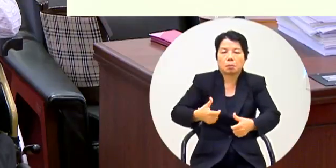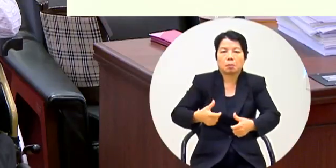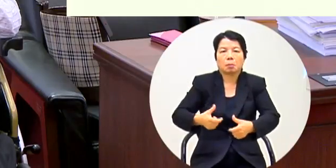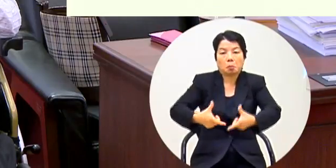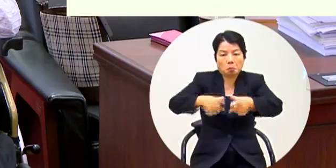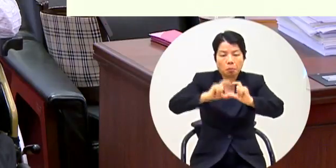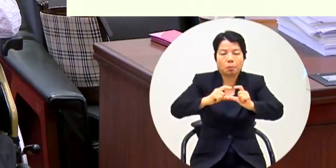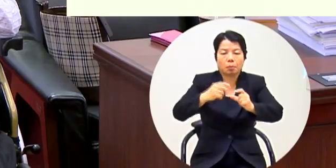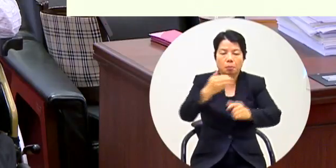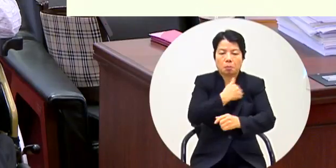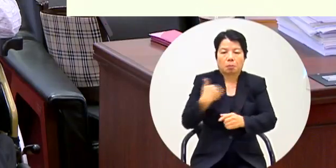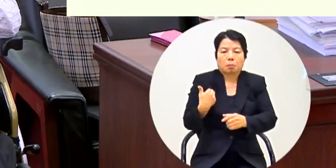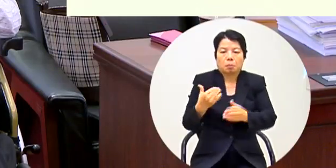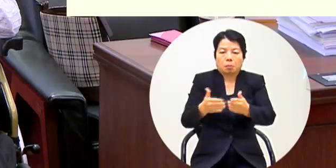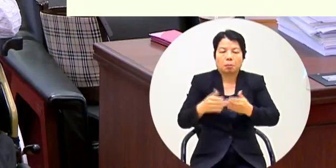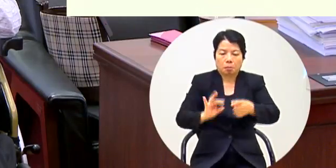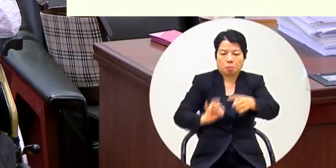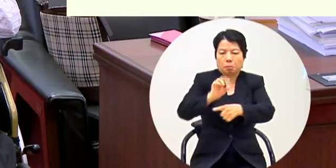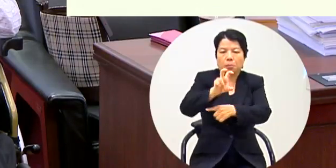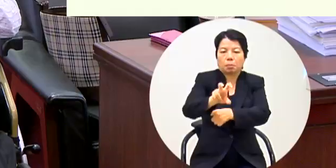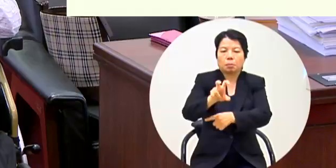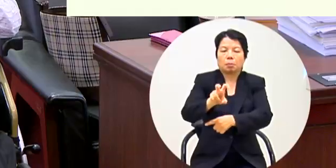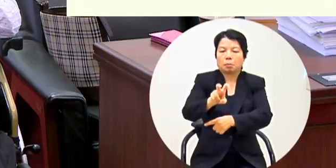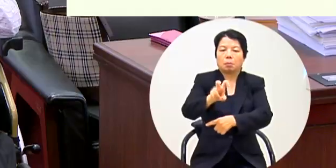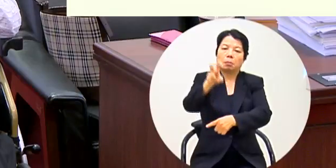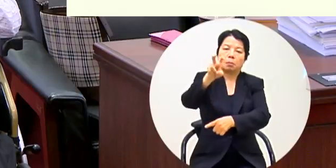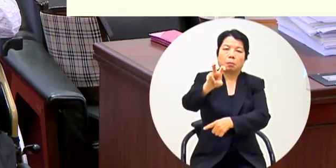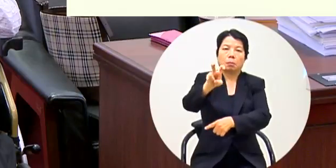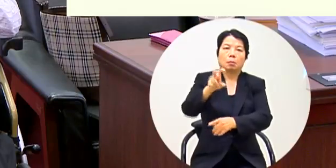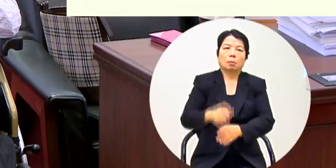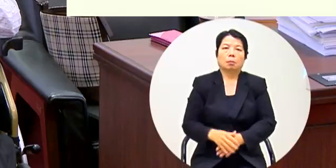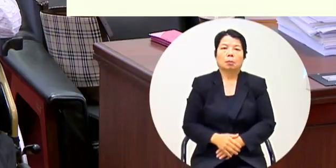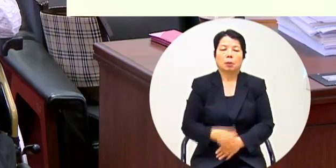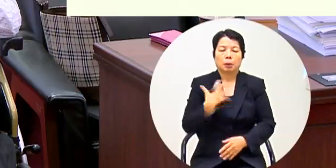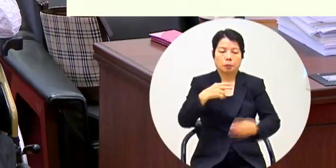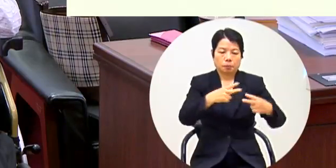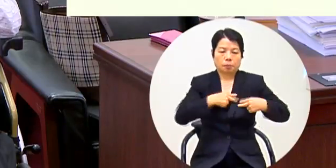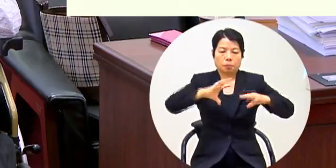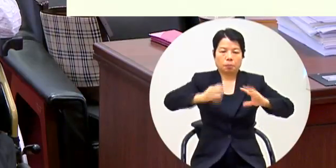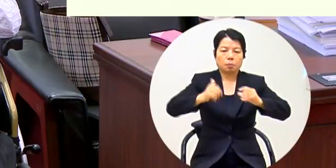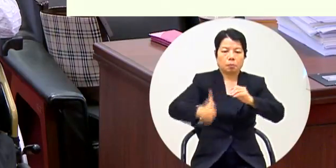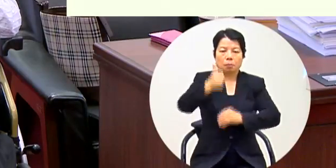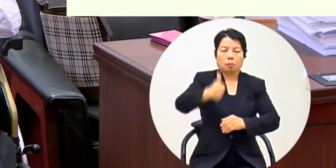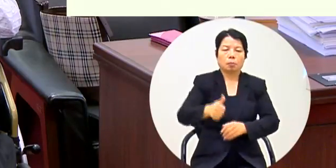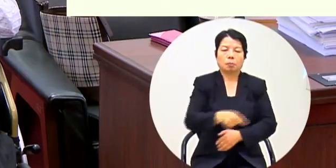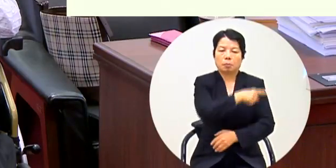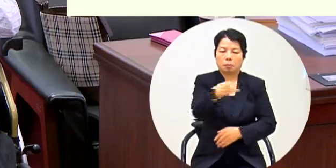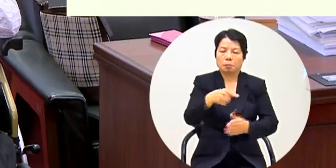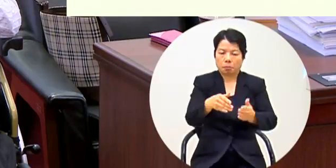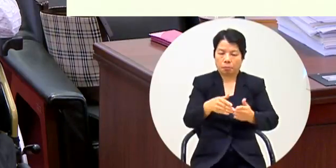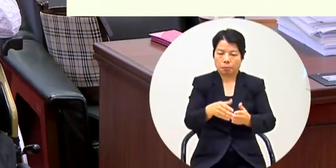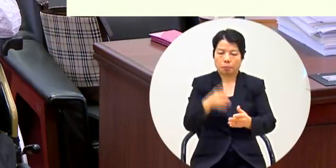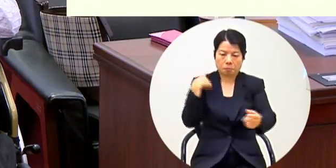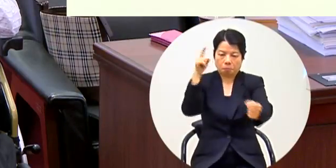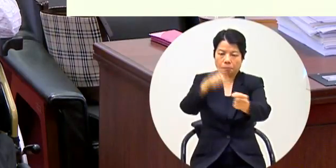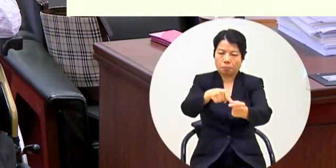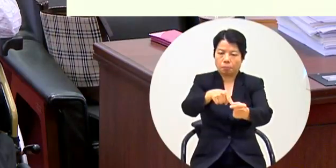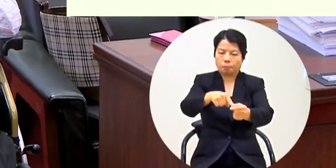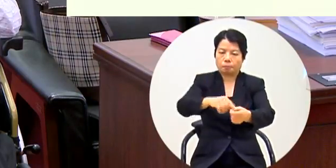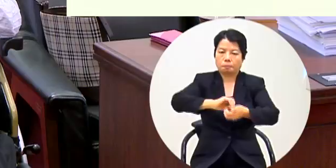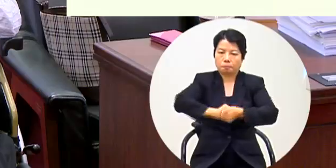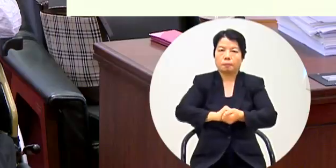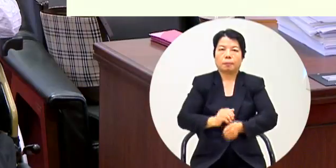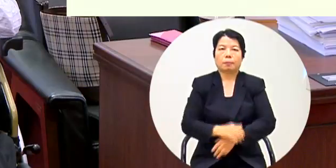是在蔡英文总统所立下的一个目标。那燃煤的部分要转